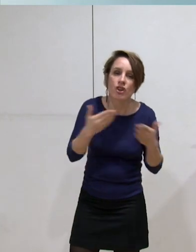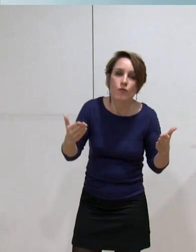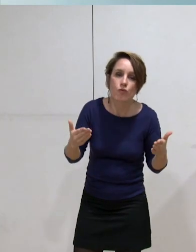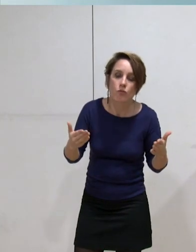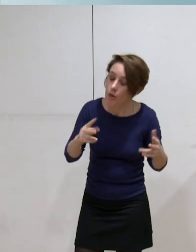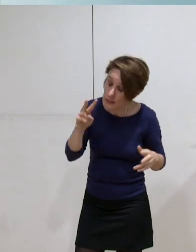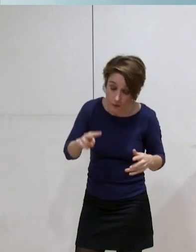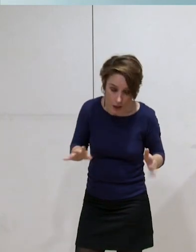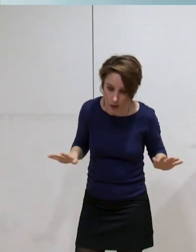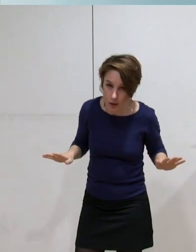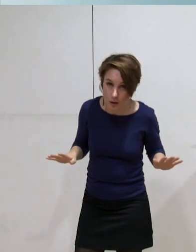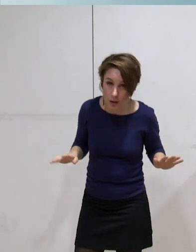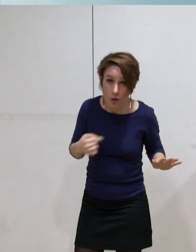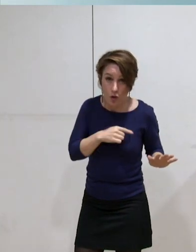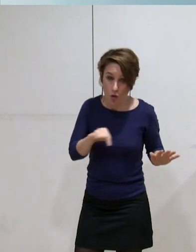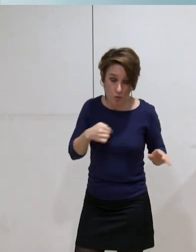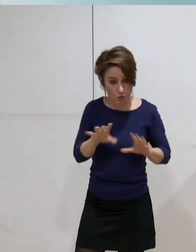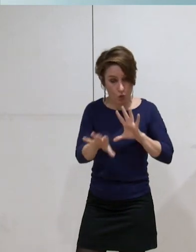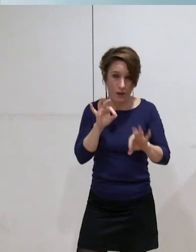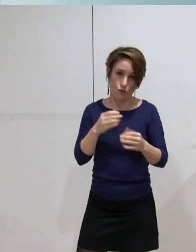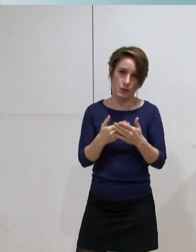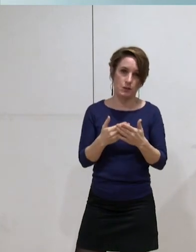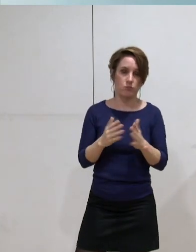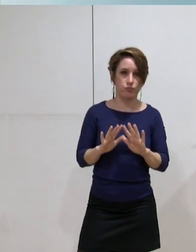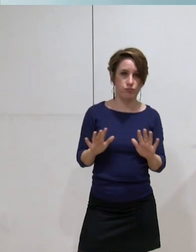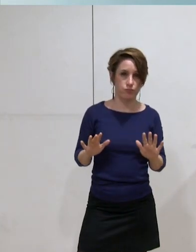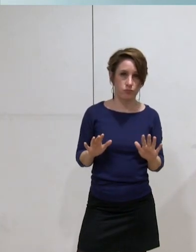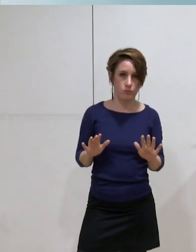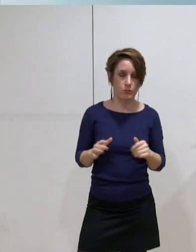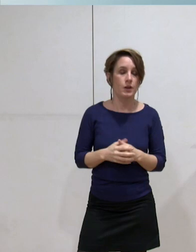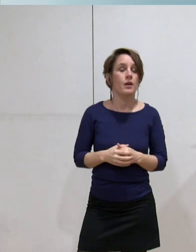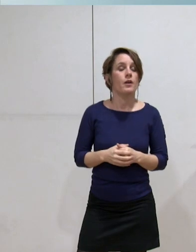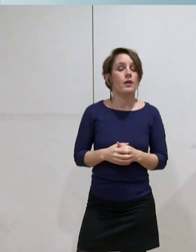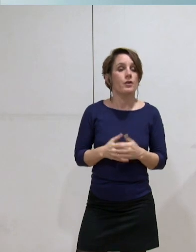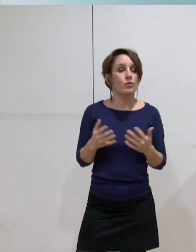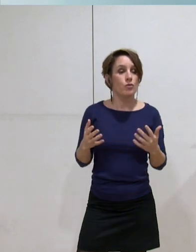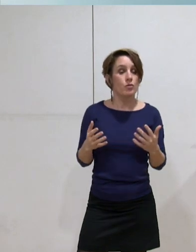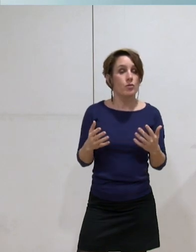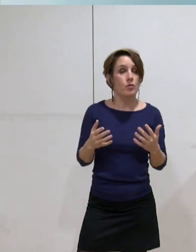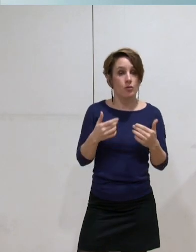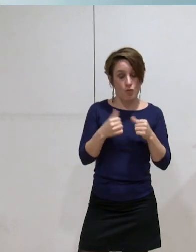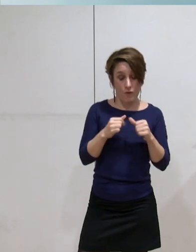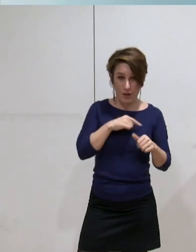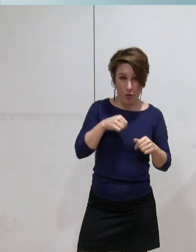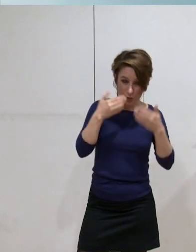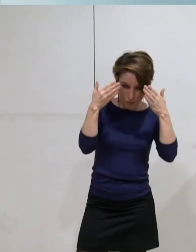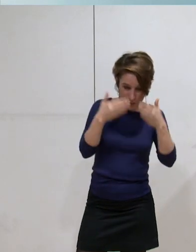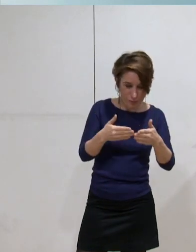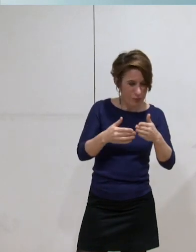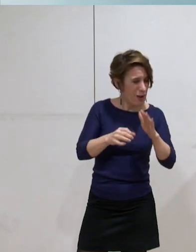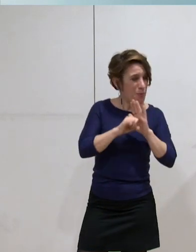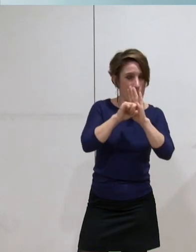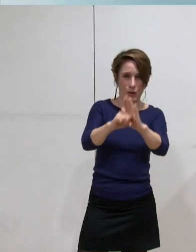fait d'une certaine manière ce choix là mais on y reviendra ça exclut pas tout le reste s'axer sur ce qui était le plus important